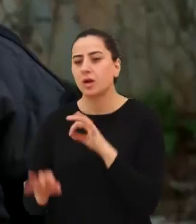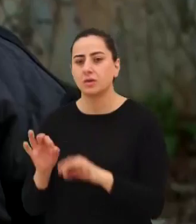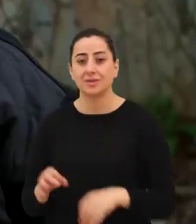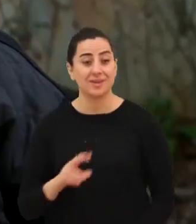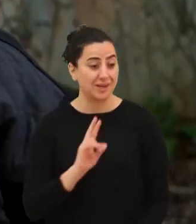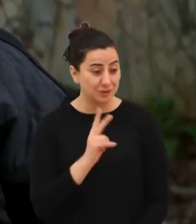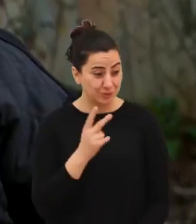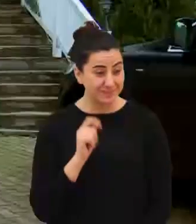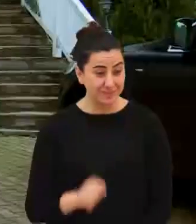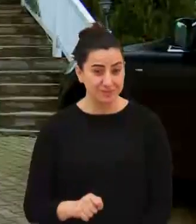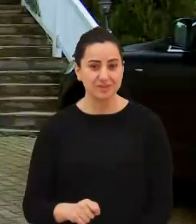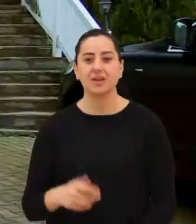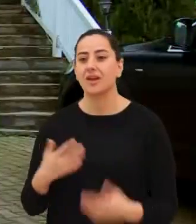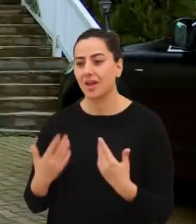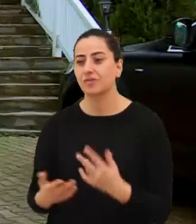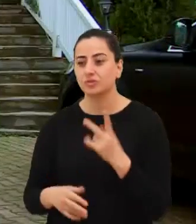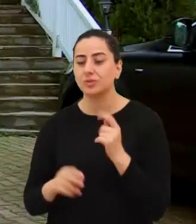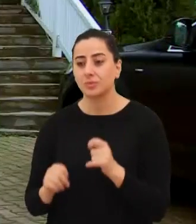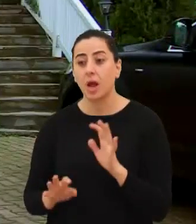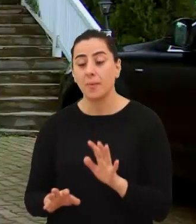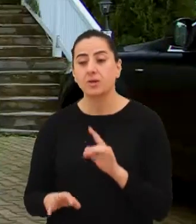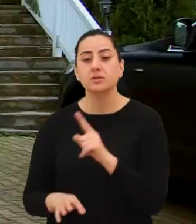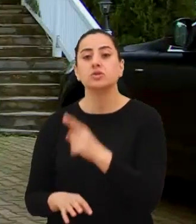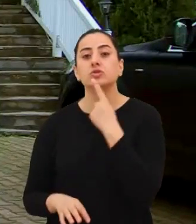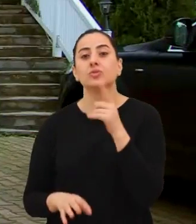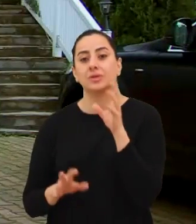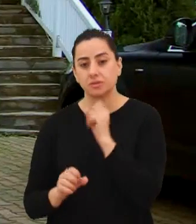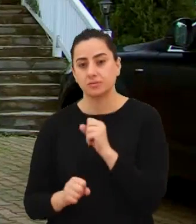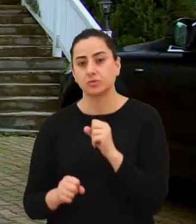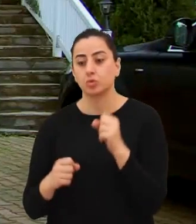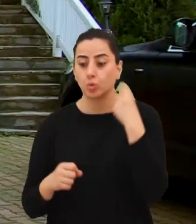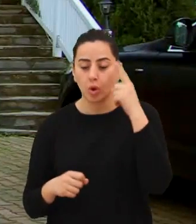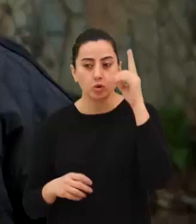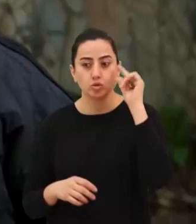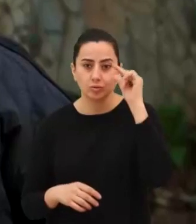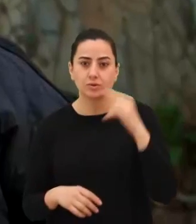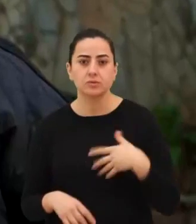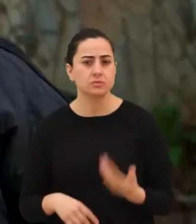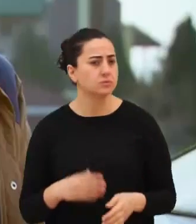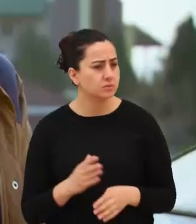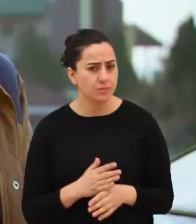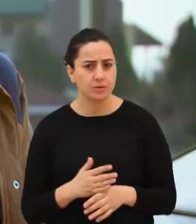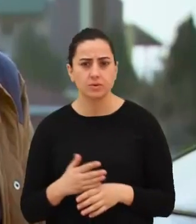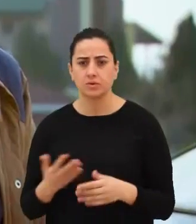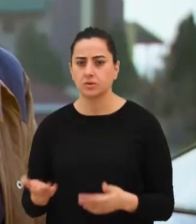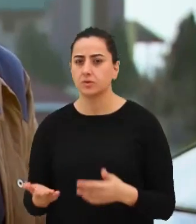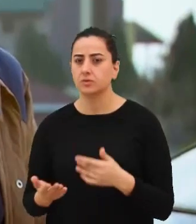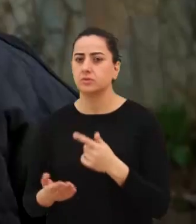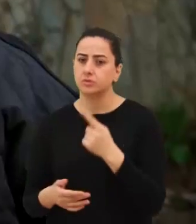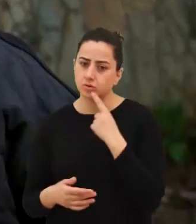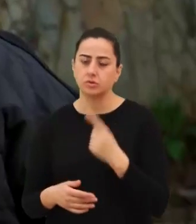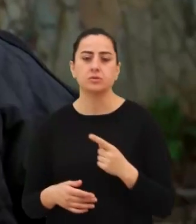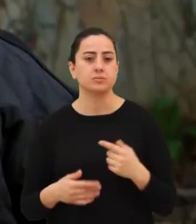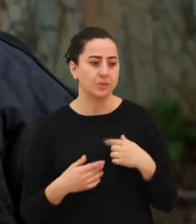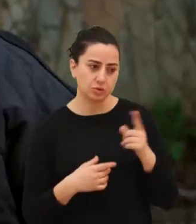Sürpriz yapacaksınız yani. Evet evet, öyle yapacağım ama sen yine de çaktırma, tamam mı? Yani Rüyam'ı şüphelendir. Niye ki ne? Ya sen söylediğimi yap.